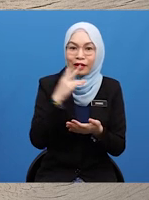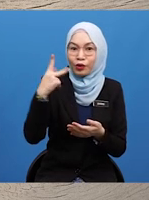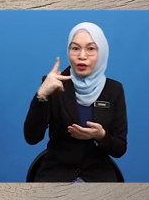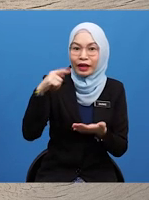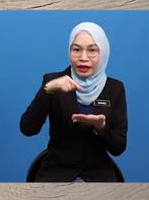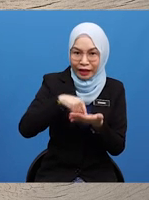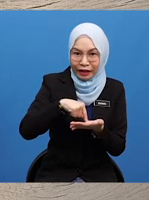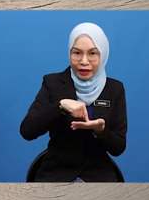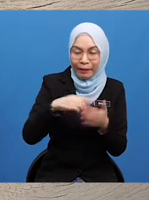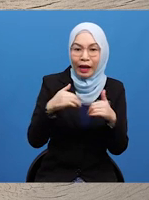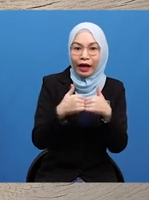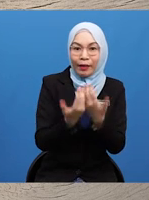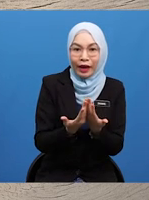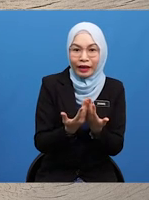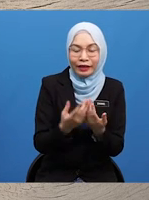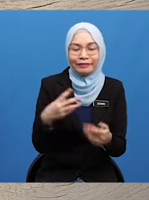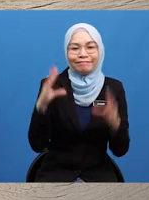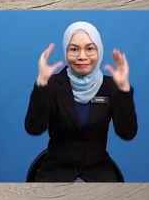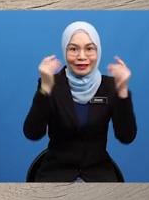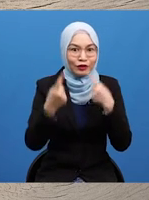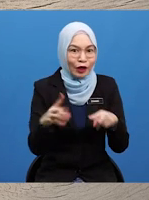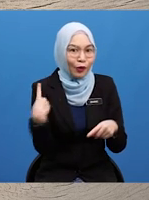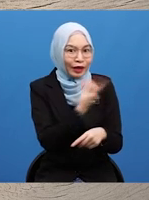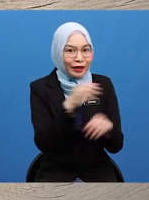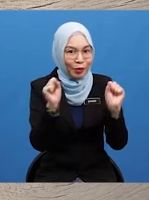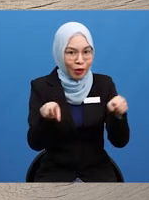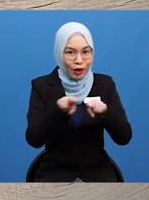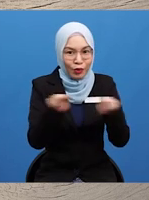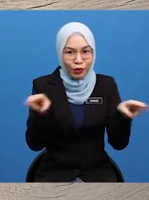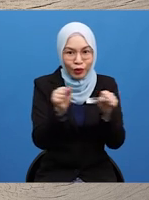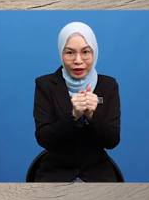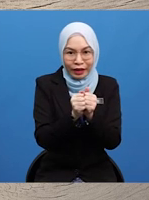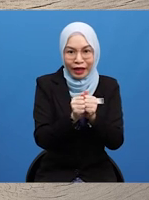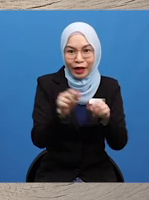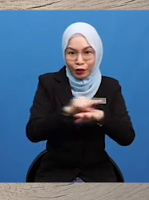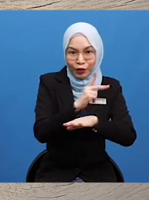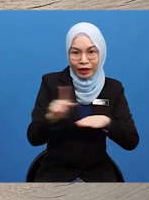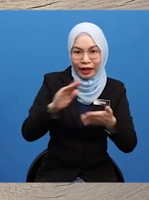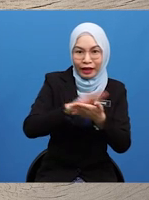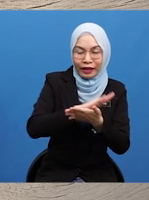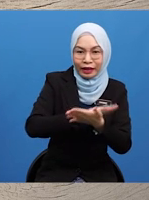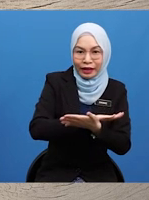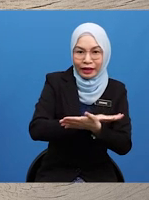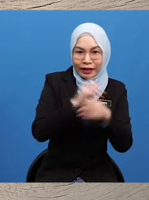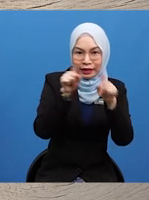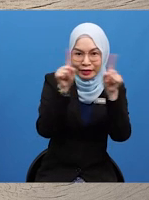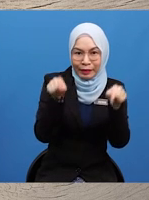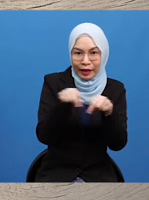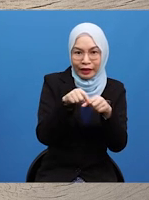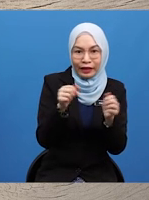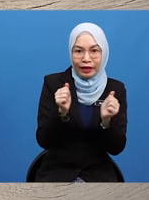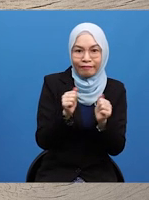boleh mengukurnya dengan menggunakan kertas petak bersaiz 1 cm